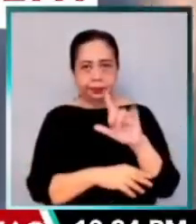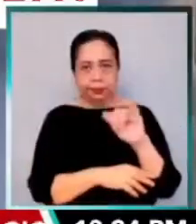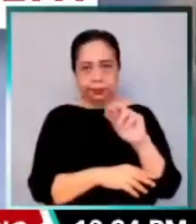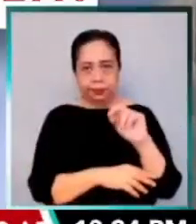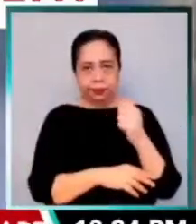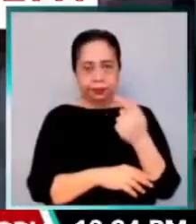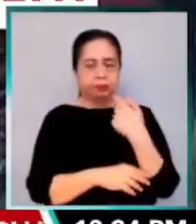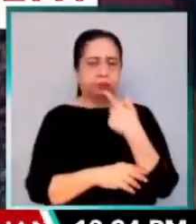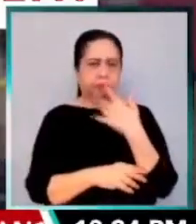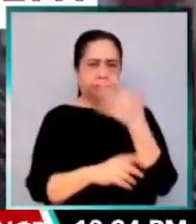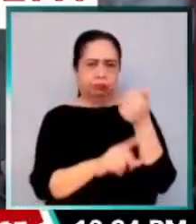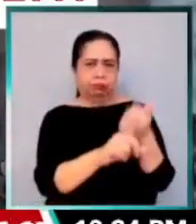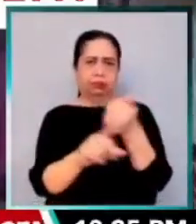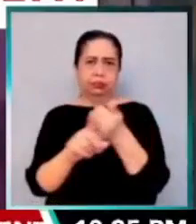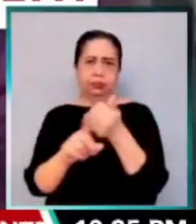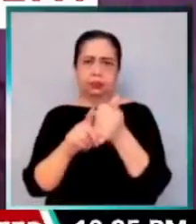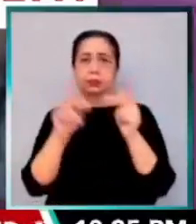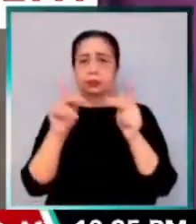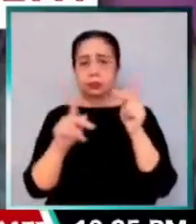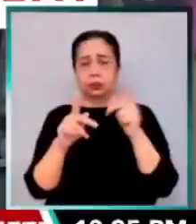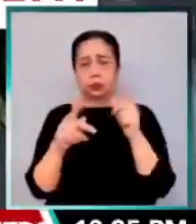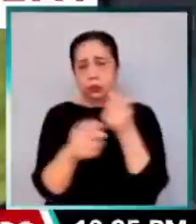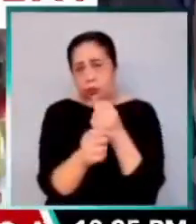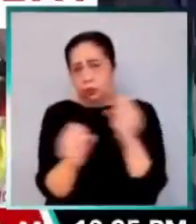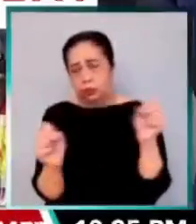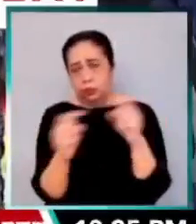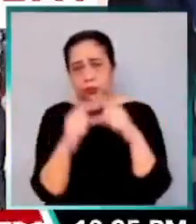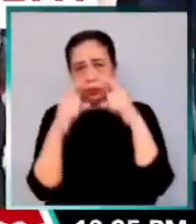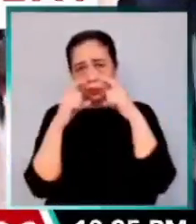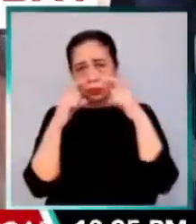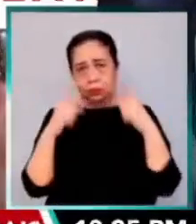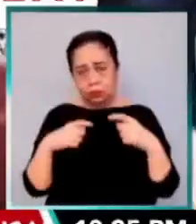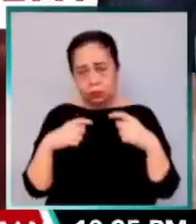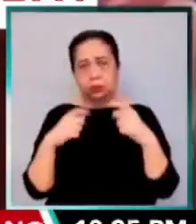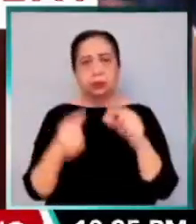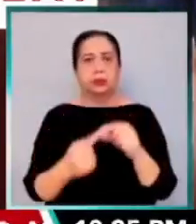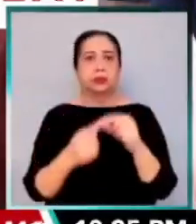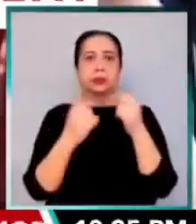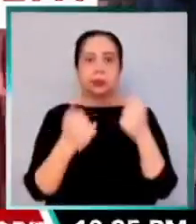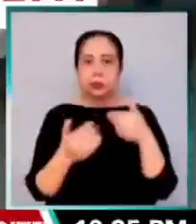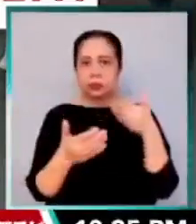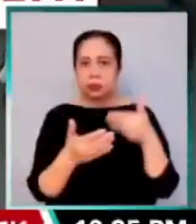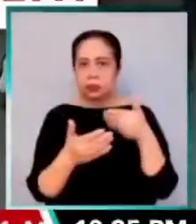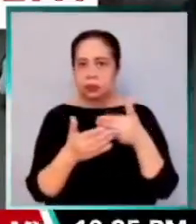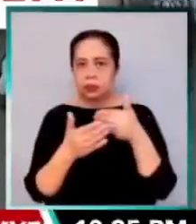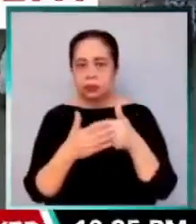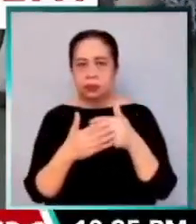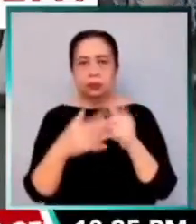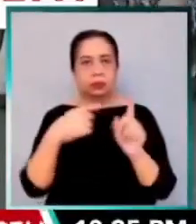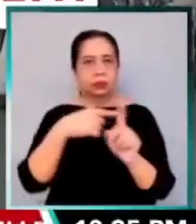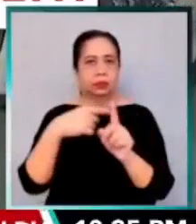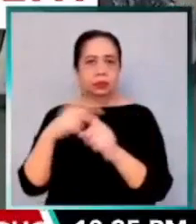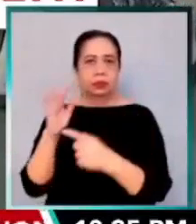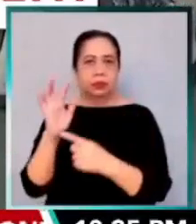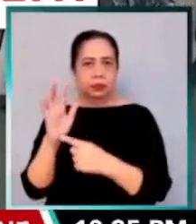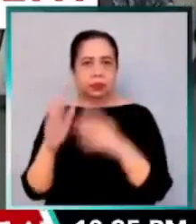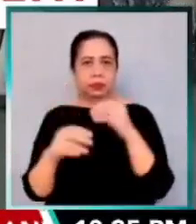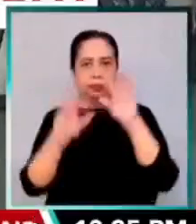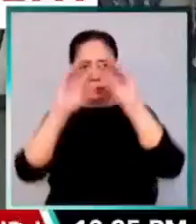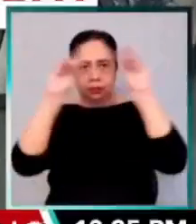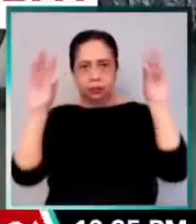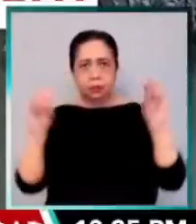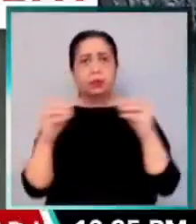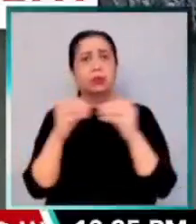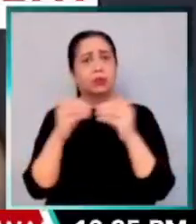ang pagpapasya kung ligtas ang pagtatanggal ng mask, lalo ngayong papalapit na ang Undas at Pasko kung kailan mas maraming tao